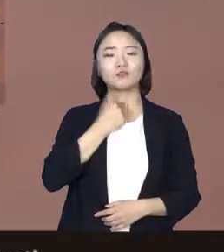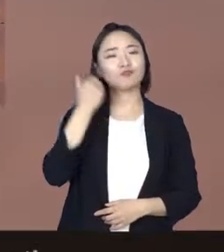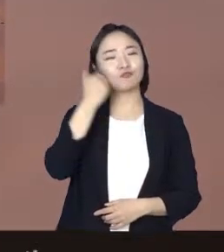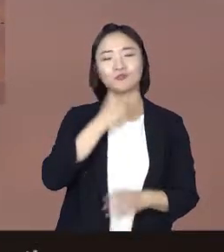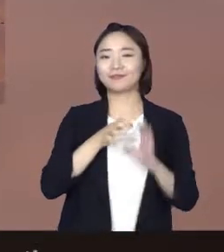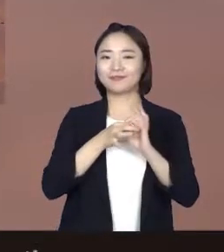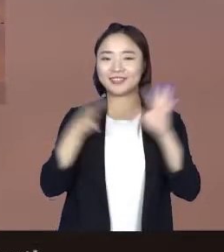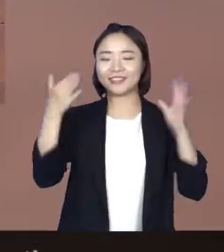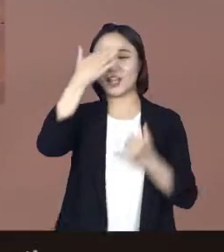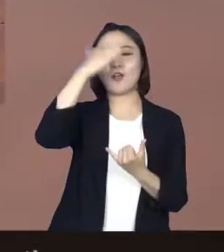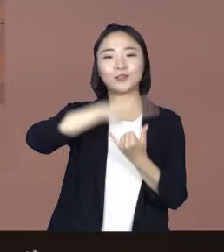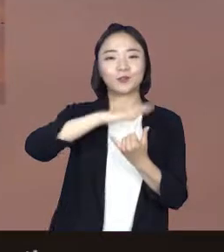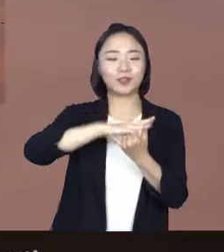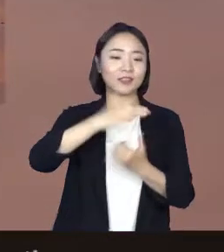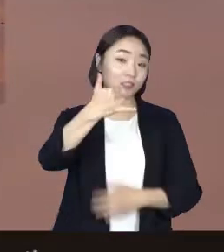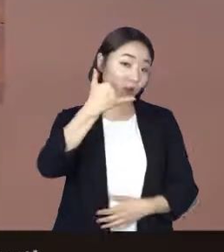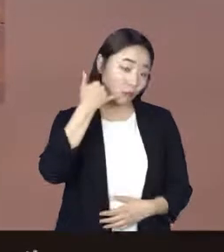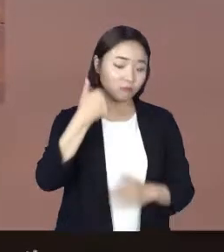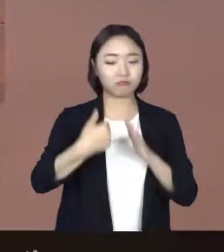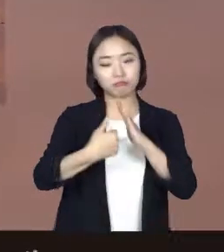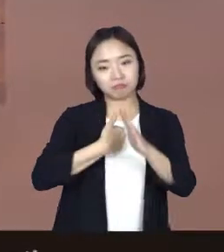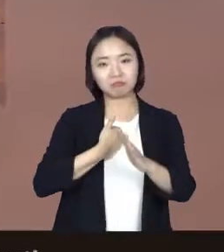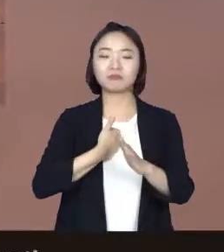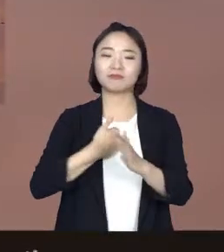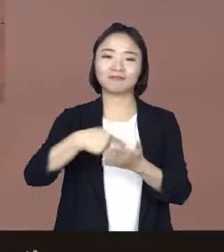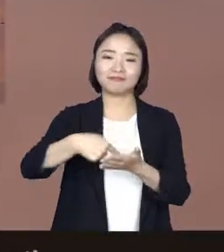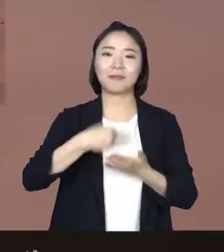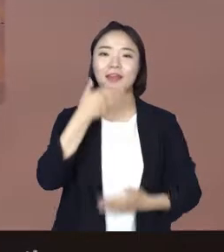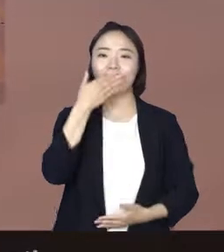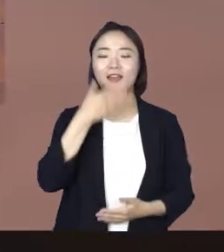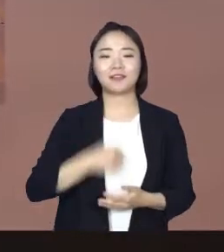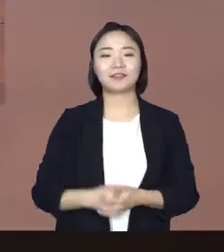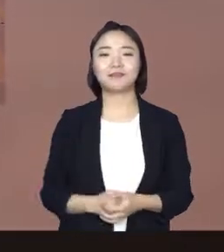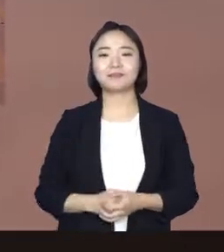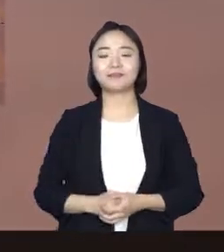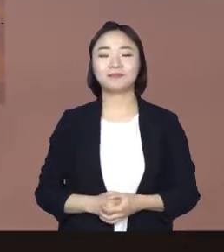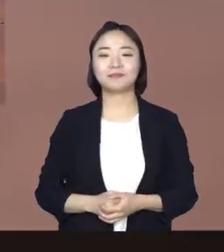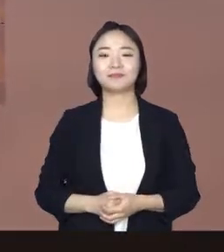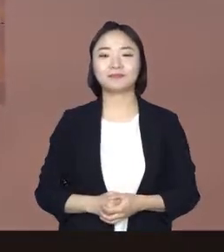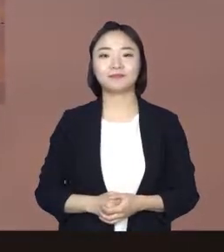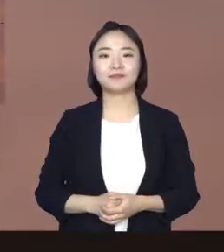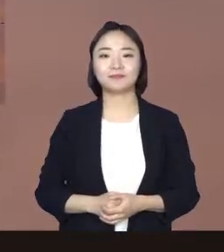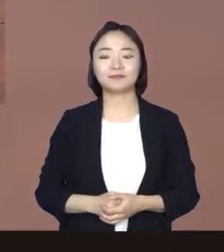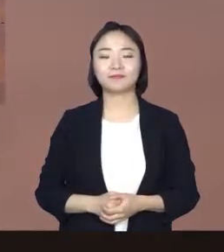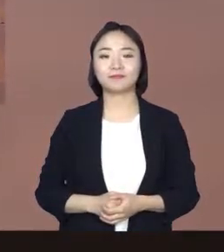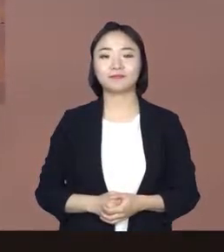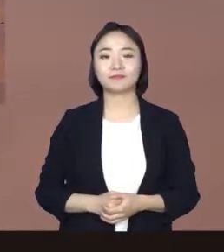밖 청소년인 누구나 전화 또는 방문 접수를 통해 참여할 수 있습니다.